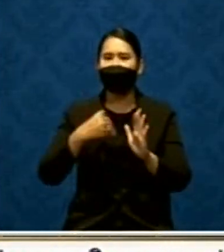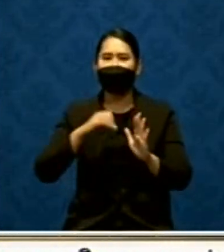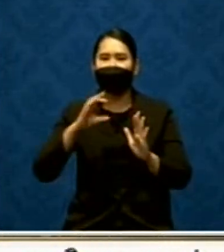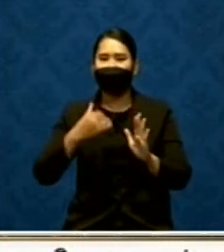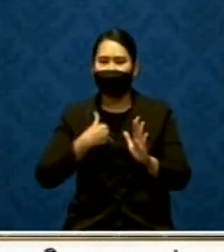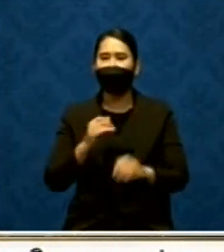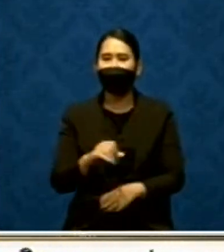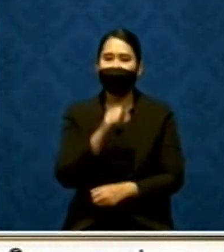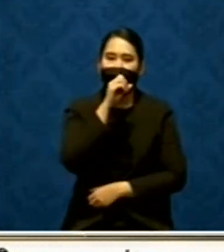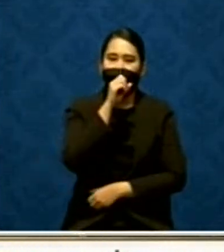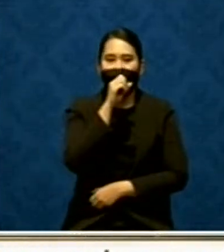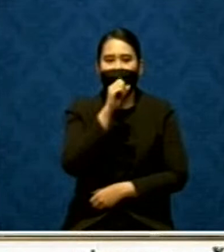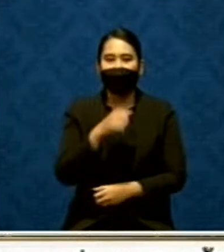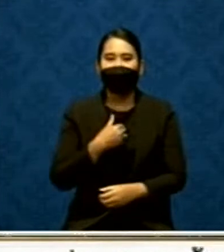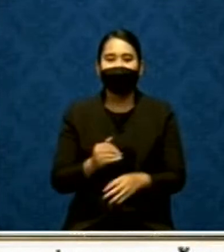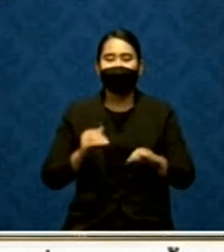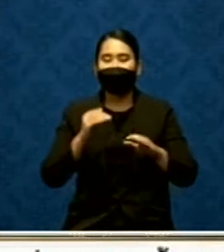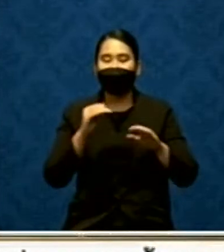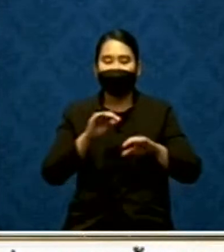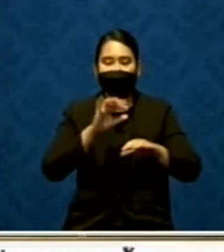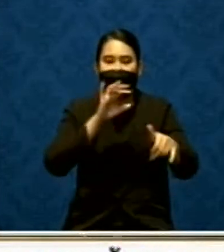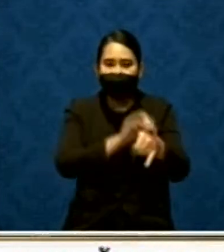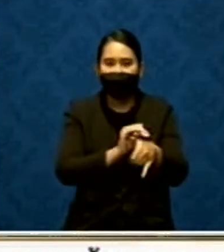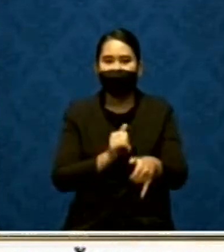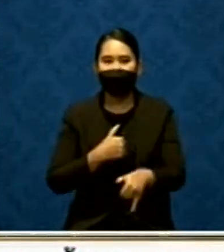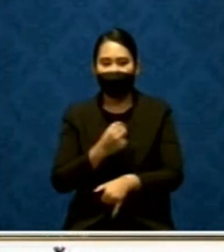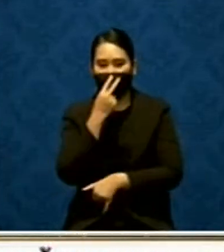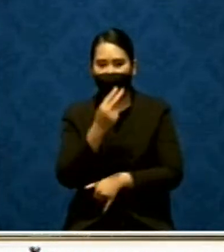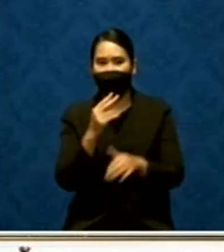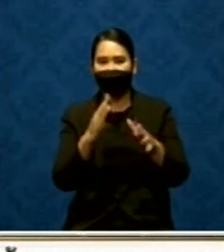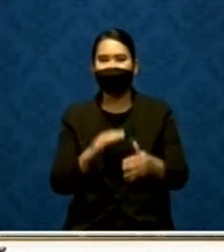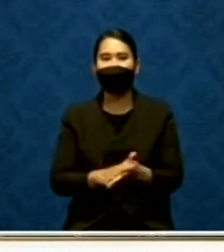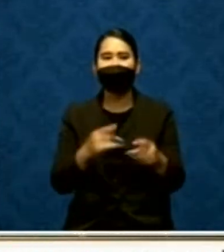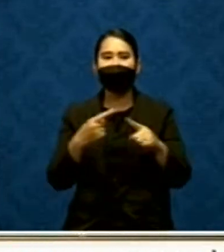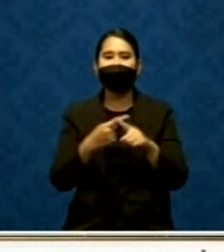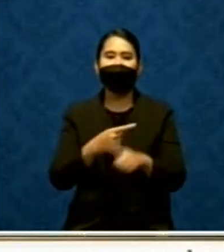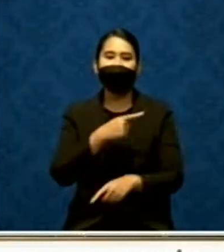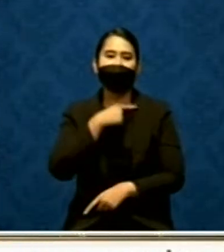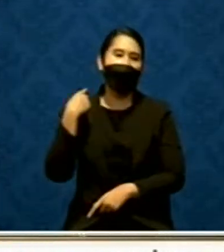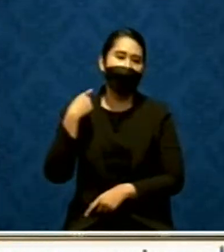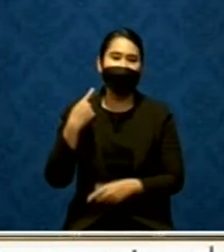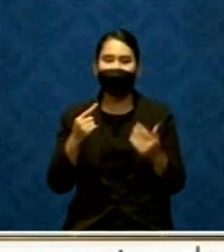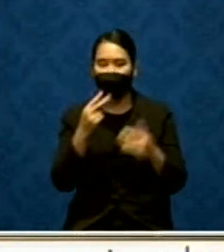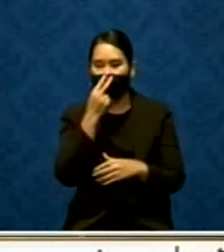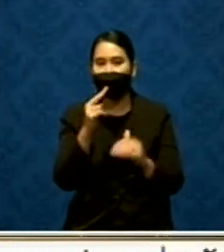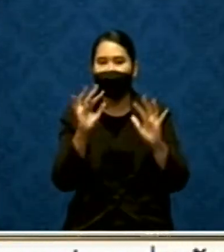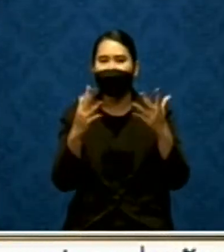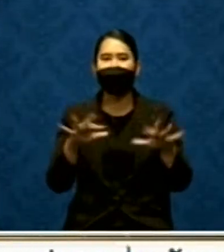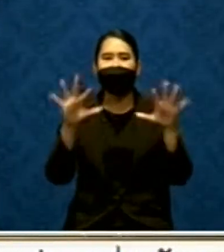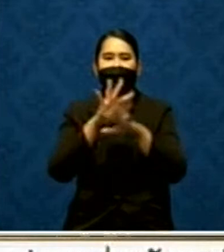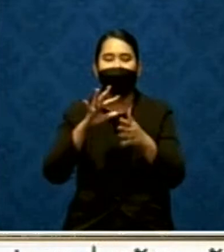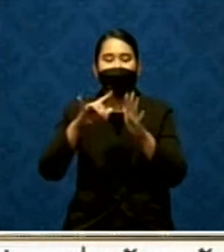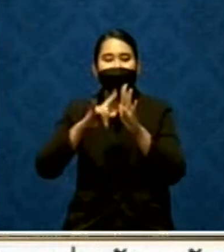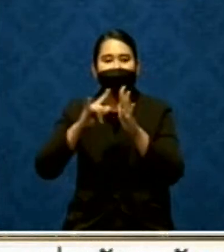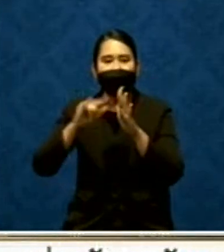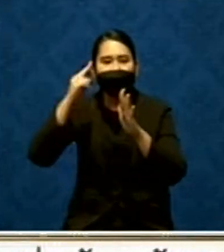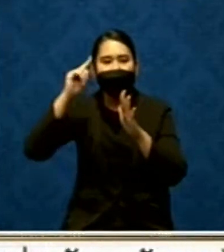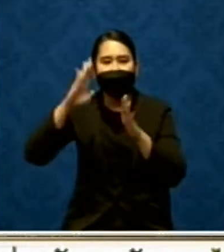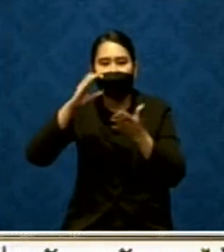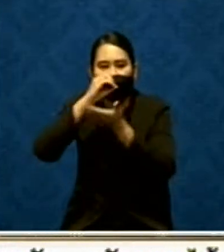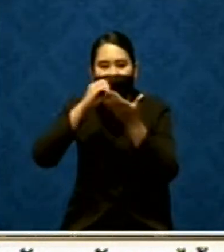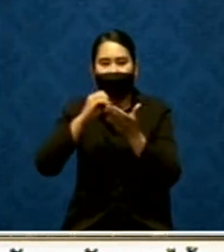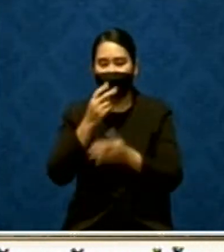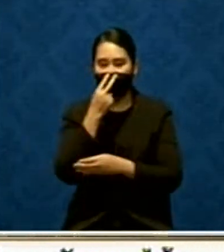คนดูดกัญชาเขาอยากจะปุ๊บผมไม่เคยเห็นคนดูดกัญชาที่ไหนเอามีดไปปาดคอคนหรือไปจี้ตัวประกันเหมือนยาบ้าท่านประธาน